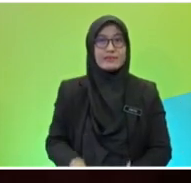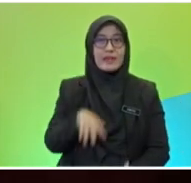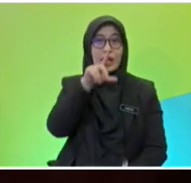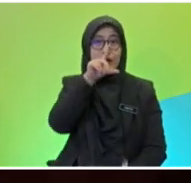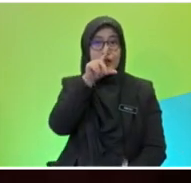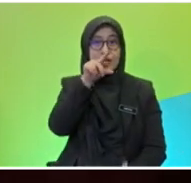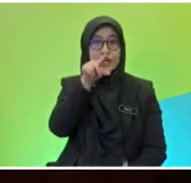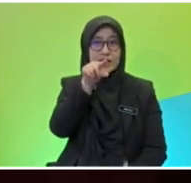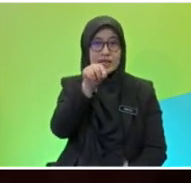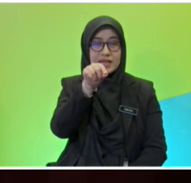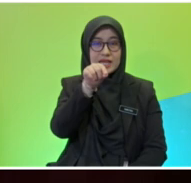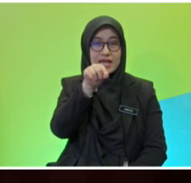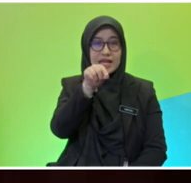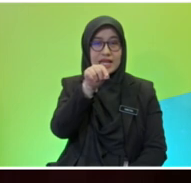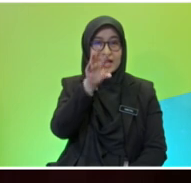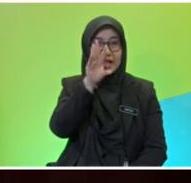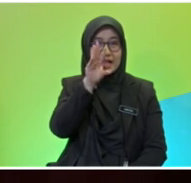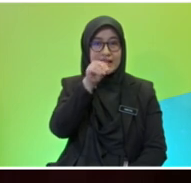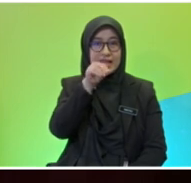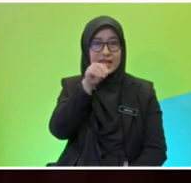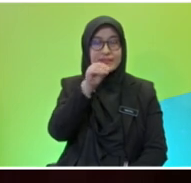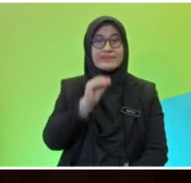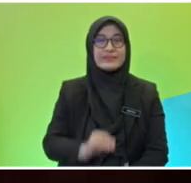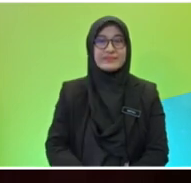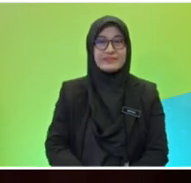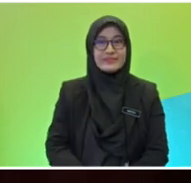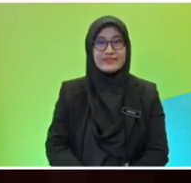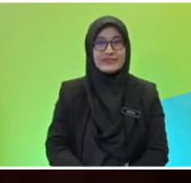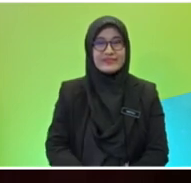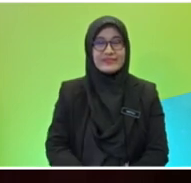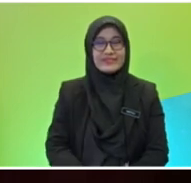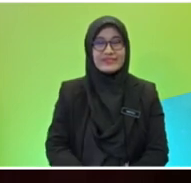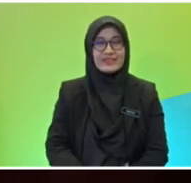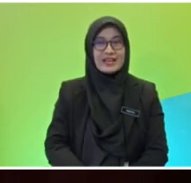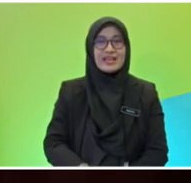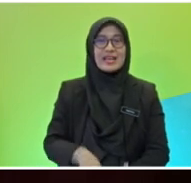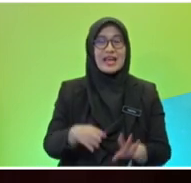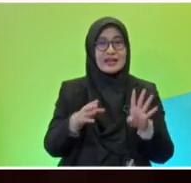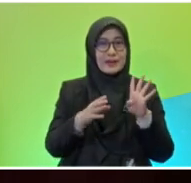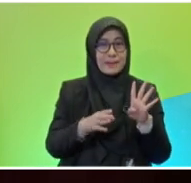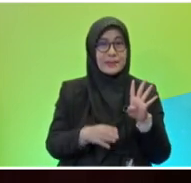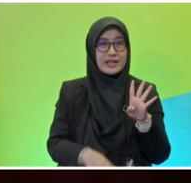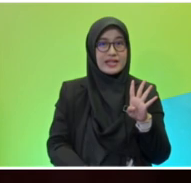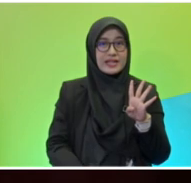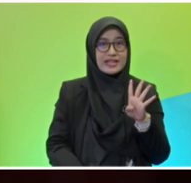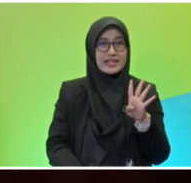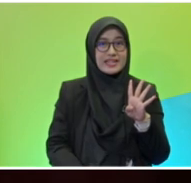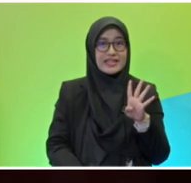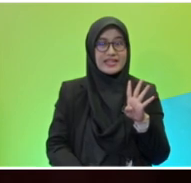itik. Itik. Kena ada sound bunyi itu. Yang keempat. Macam